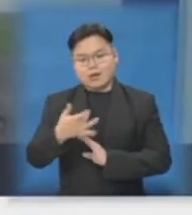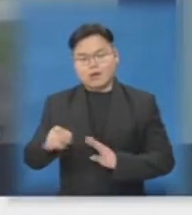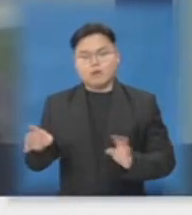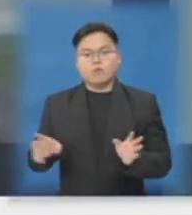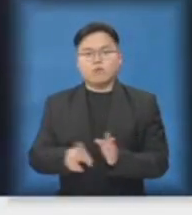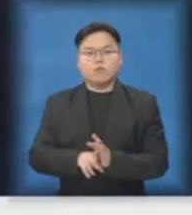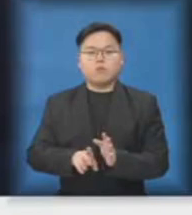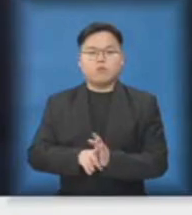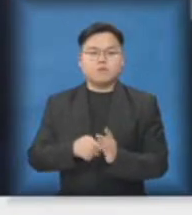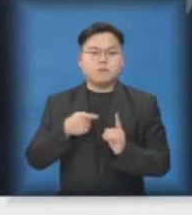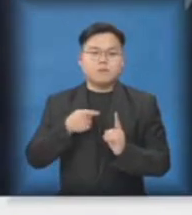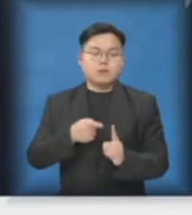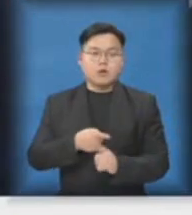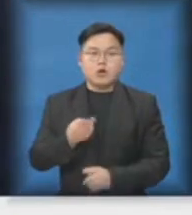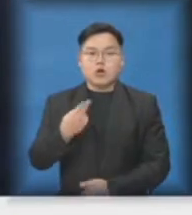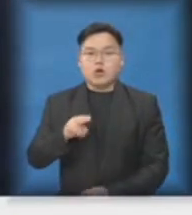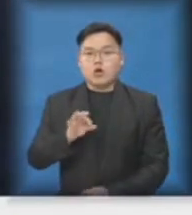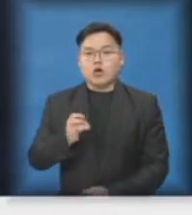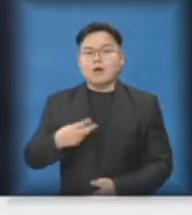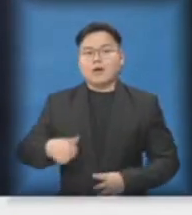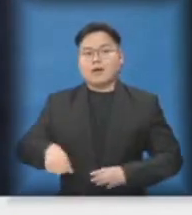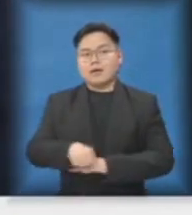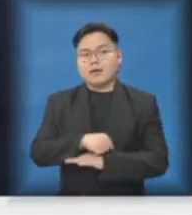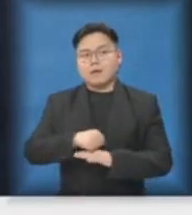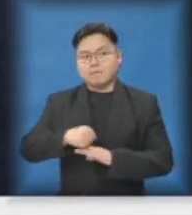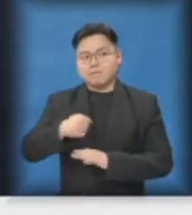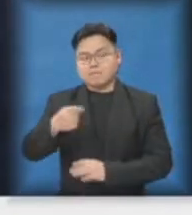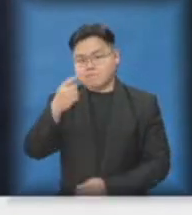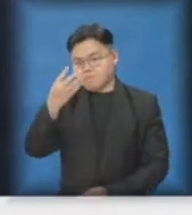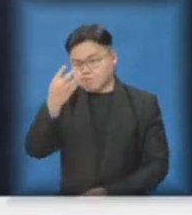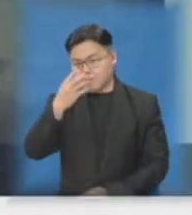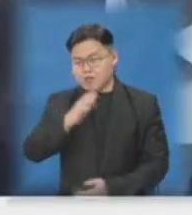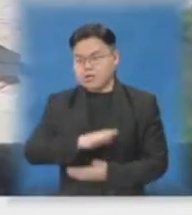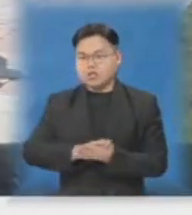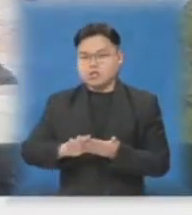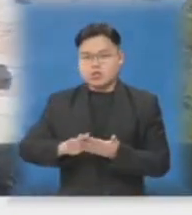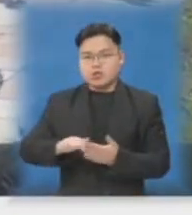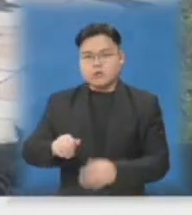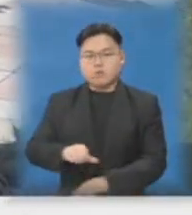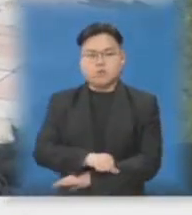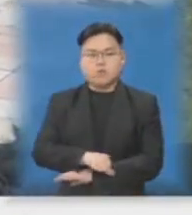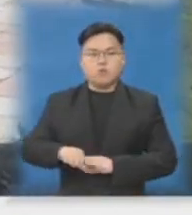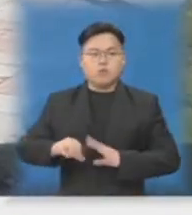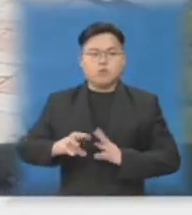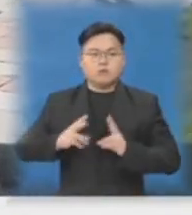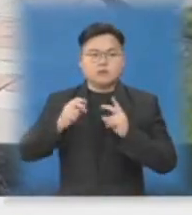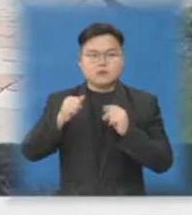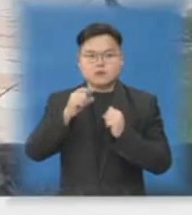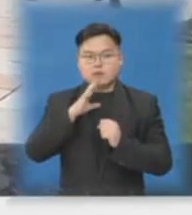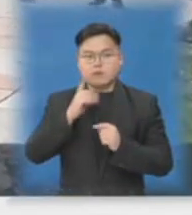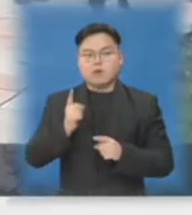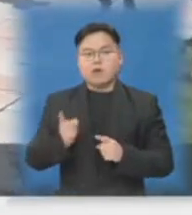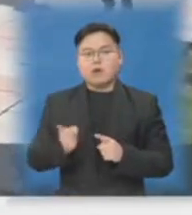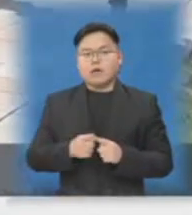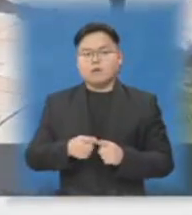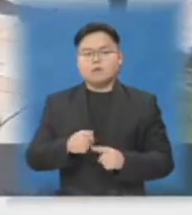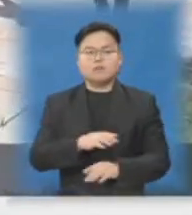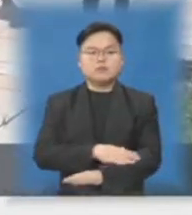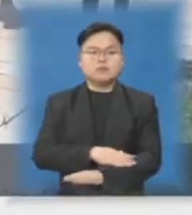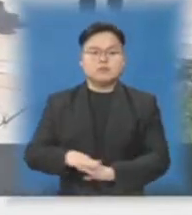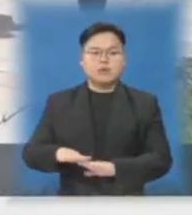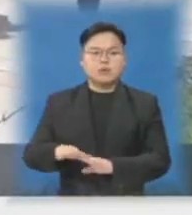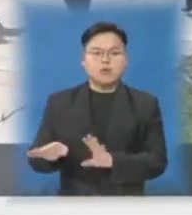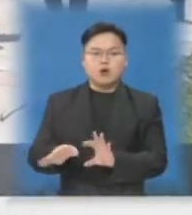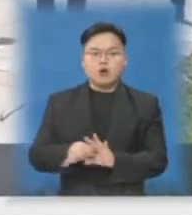юм а. За Дорнот аймгийн засаг дарга Бадамсуран шинсэргэлтийн бодлогын бомбын сэргэлтийн хүрээнд хилийн бомбтуудыг хатуучлалтай автомаар холбох